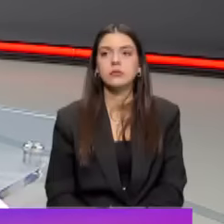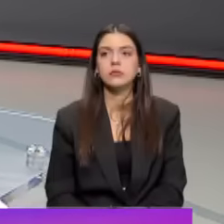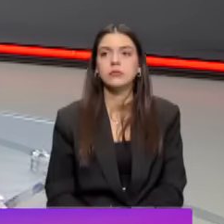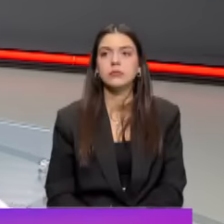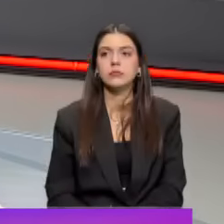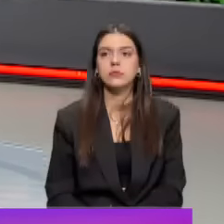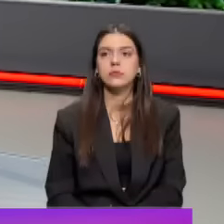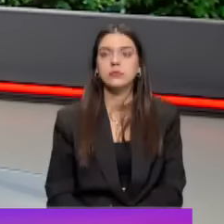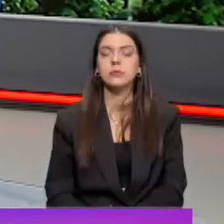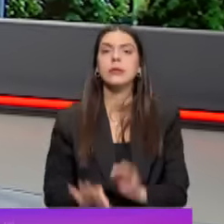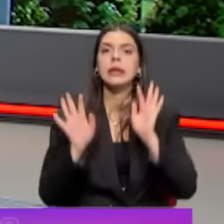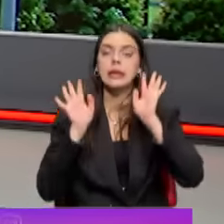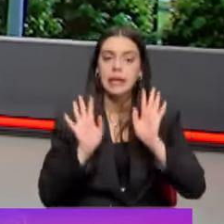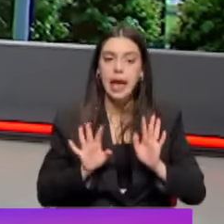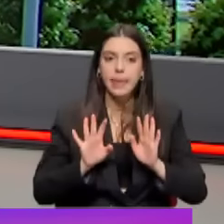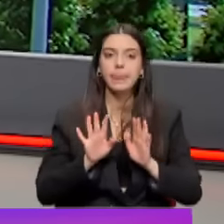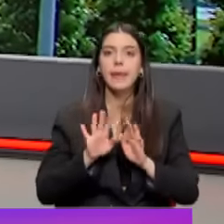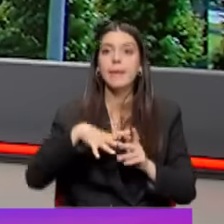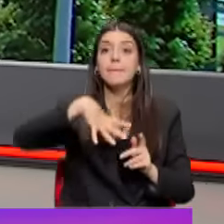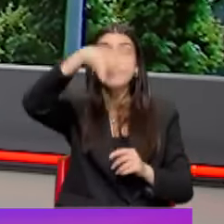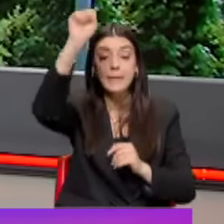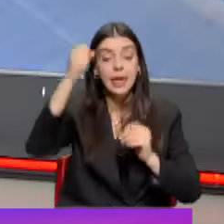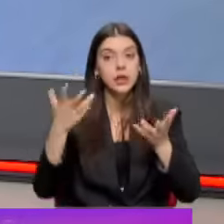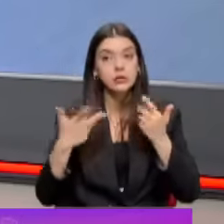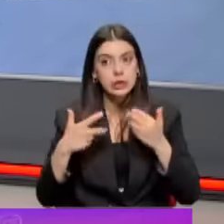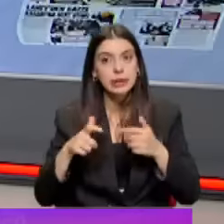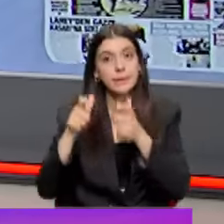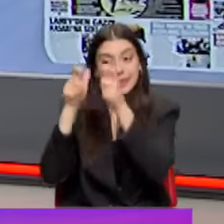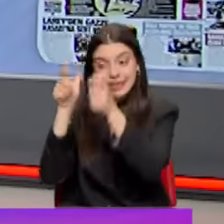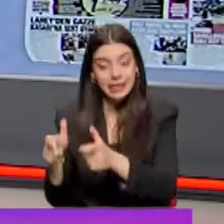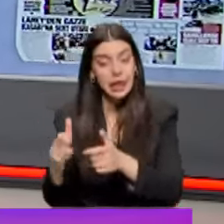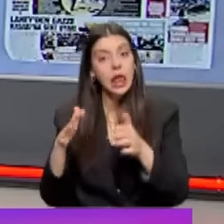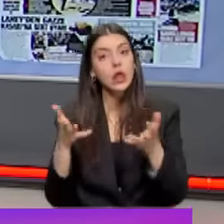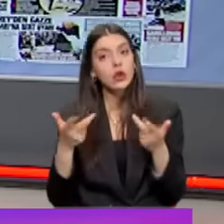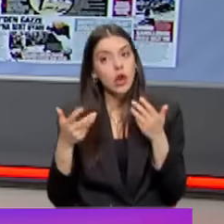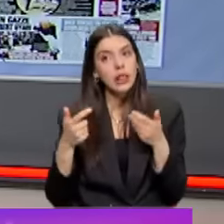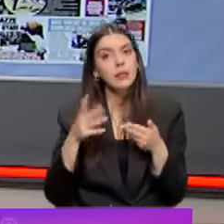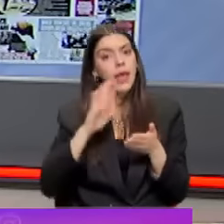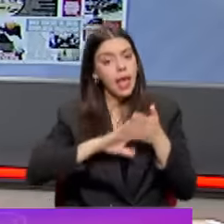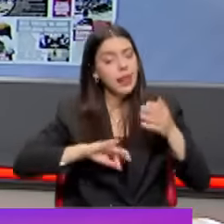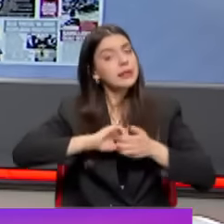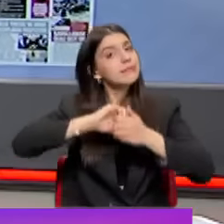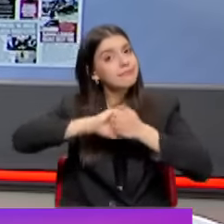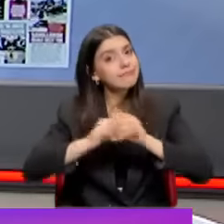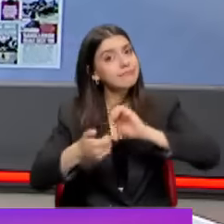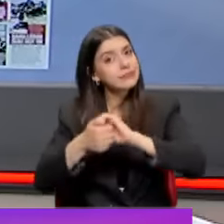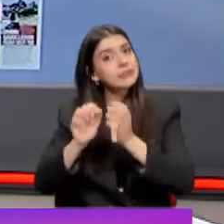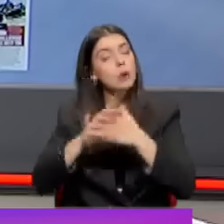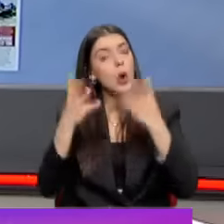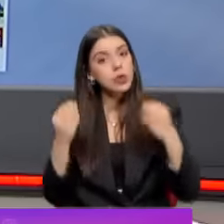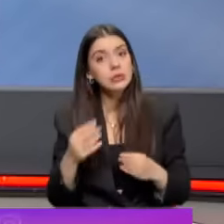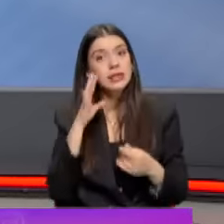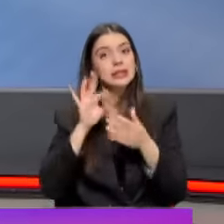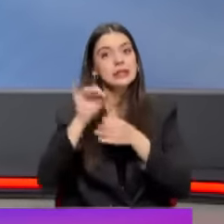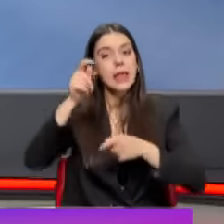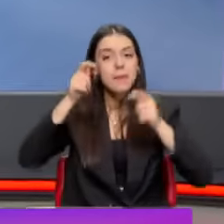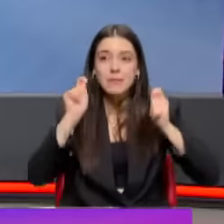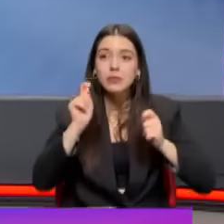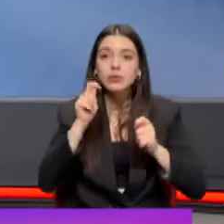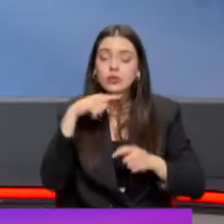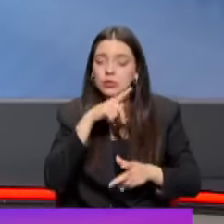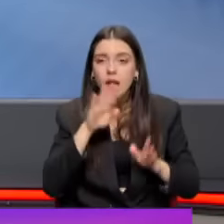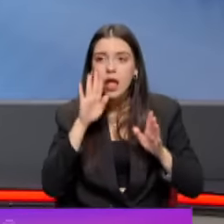olsun yani Merkezi yönetimle yerel yönetim el ele versin insanlar hani mecburen oturmak